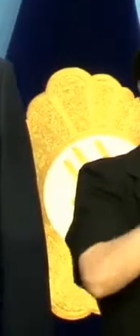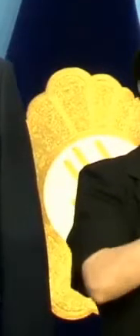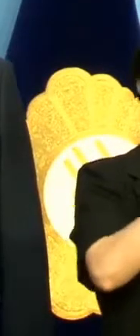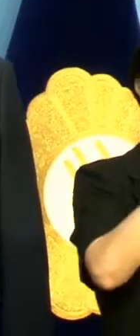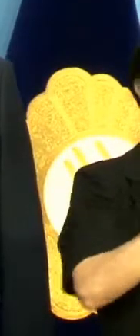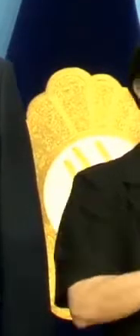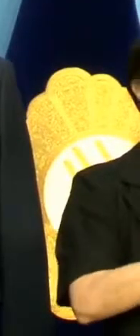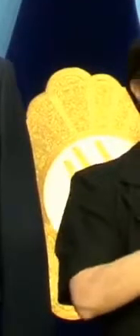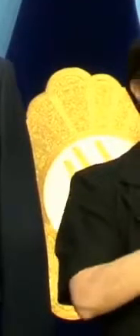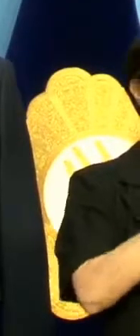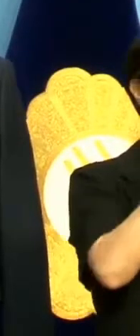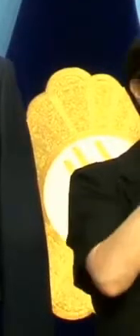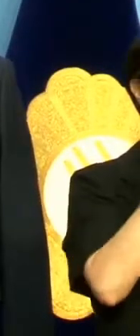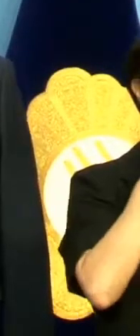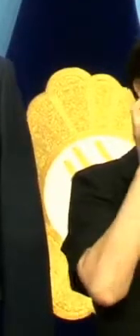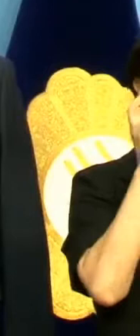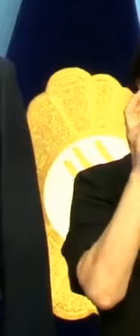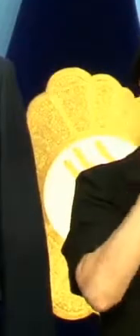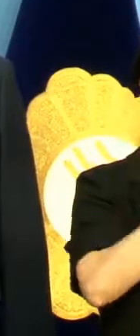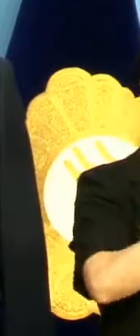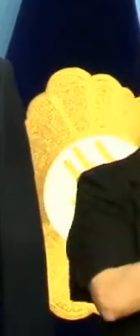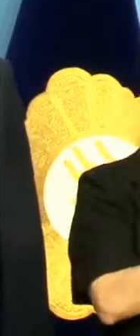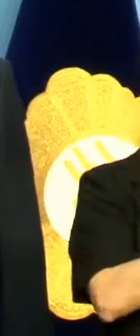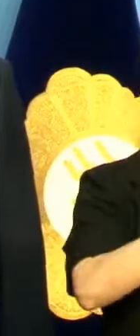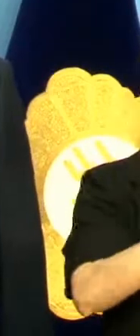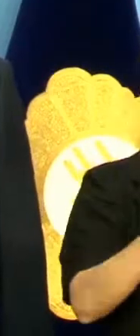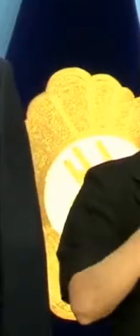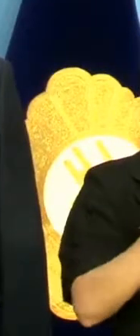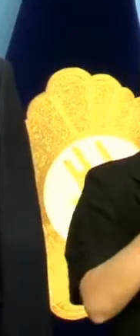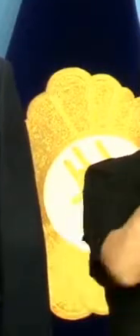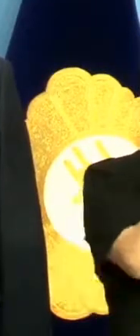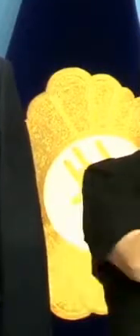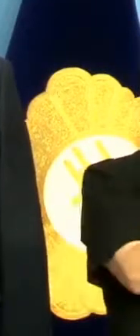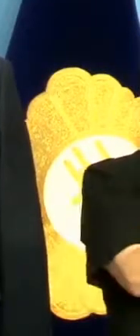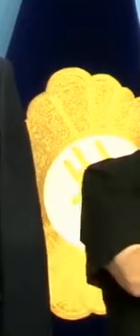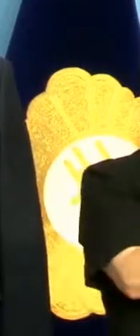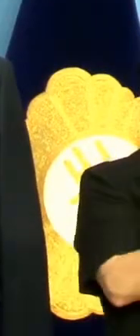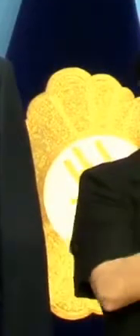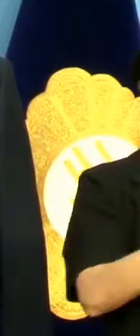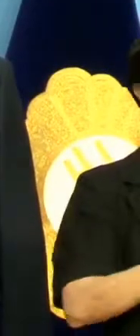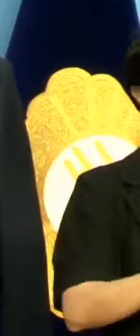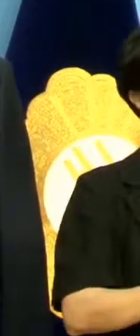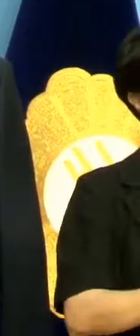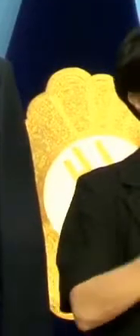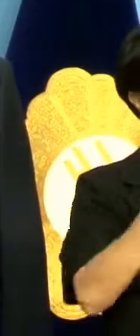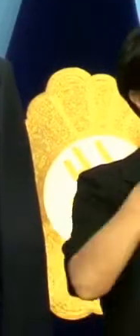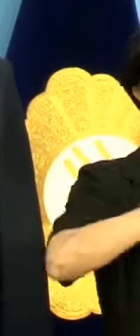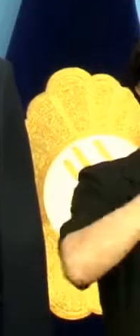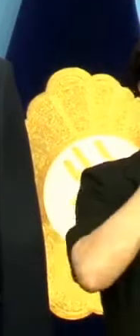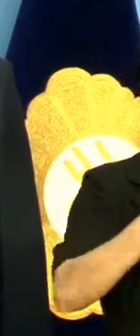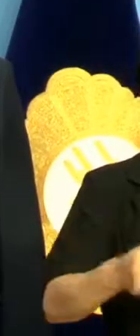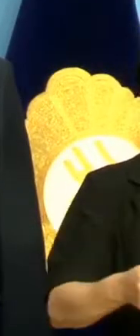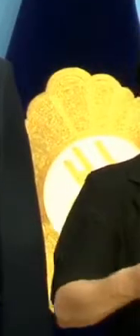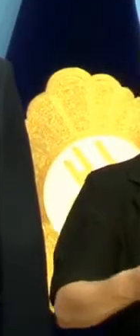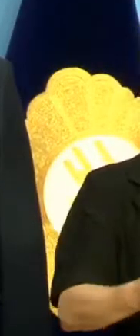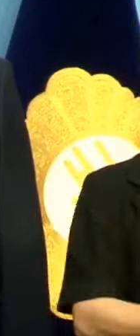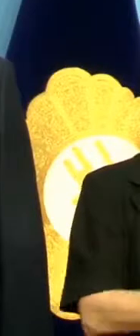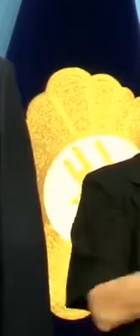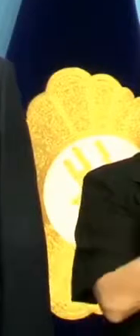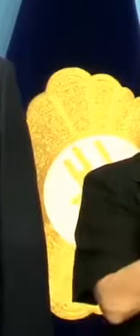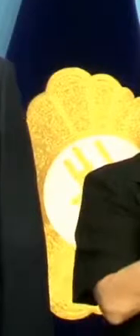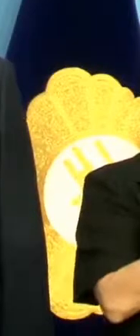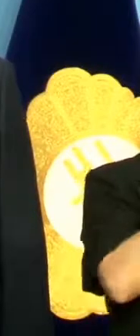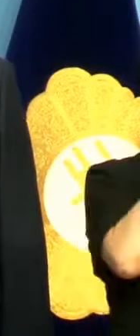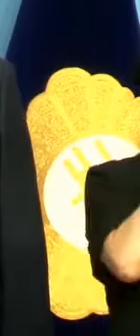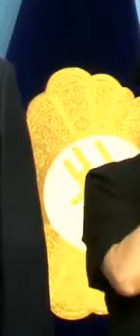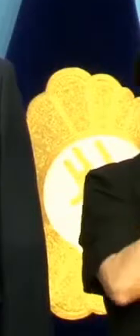가치가 없는 회사들의 주식을 인수하게 해서 900 20억 상당의 손해를 야기한 배임